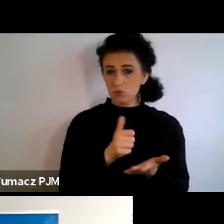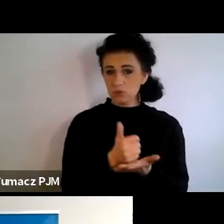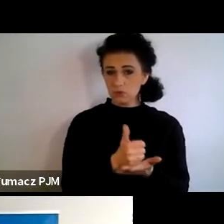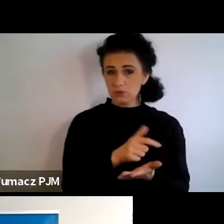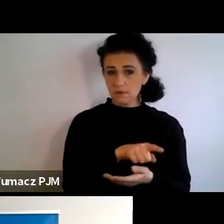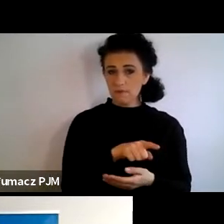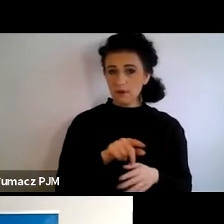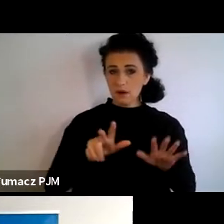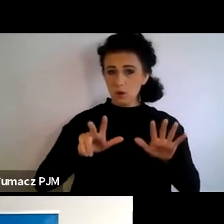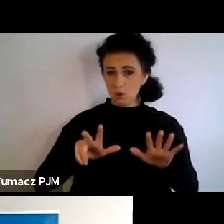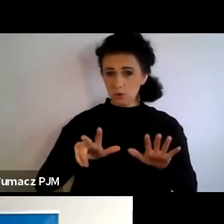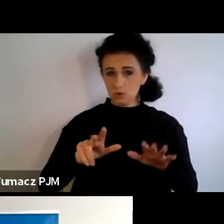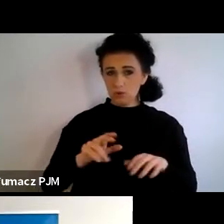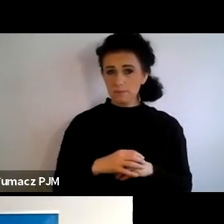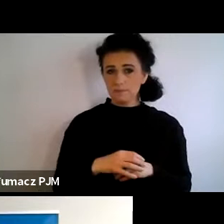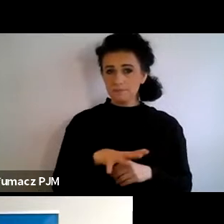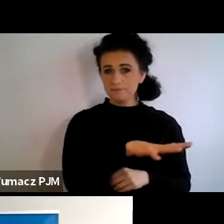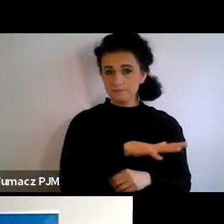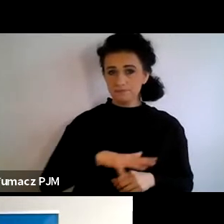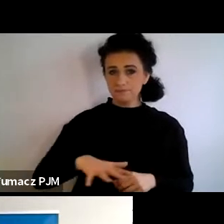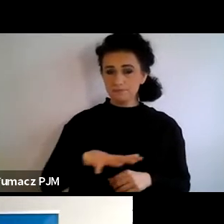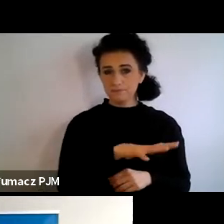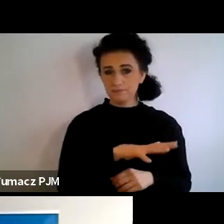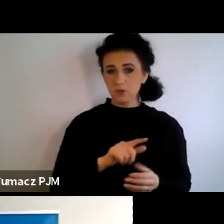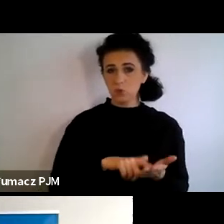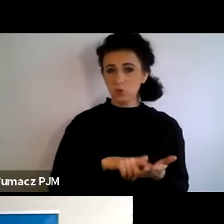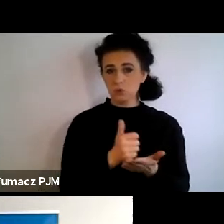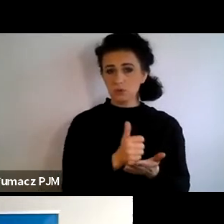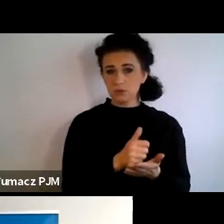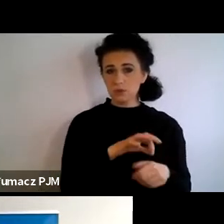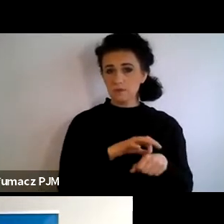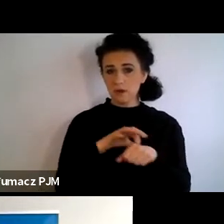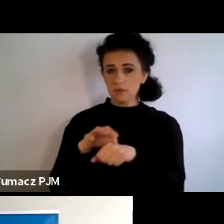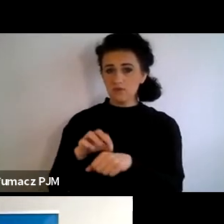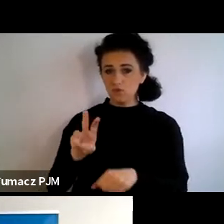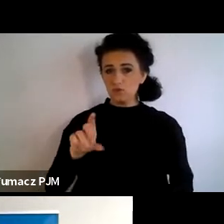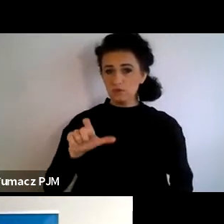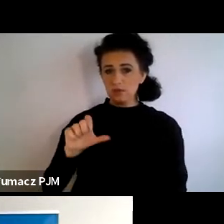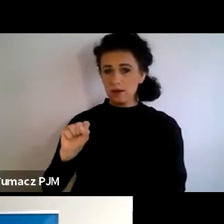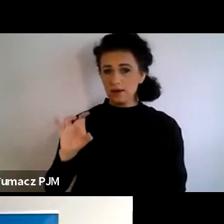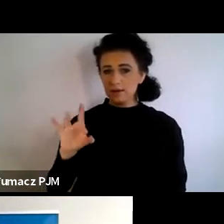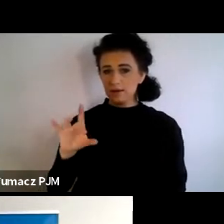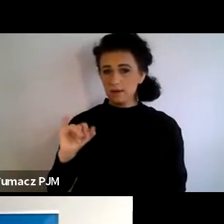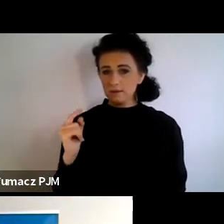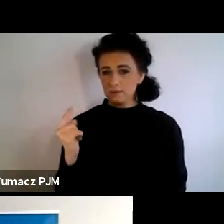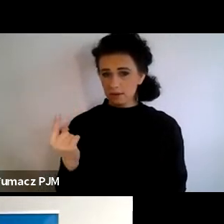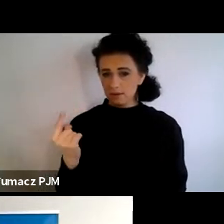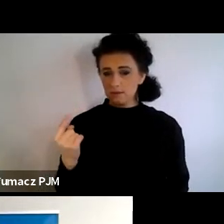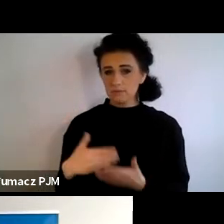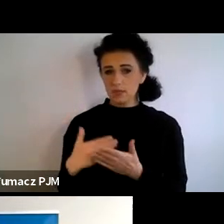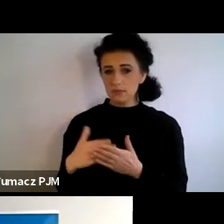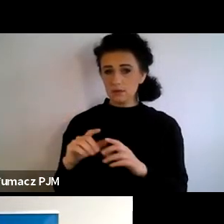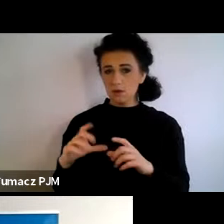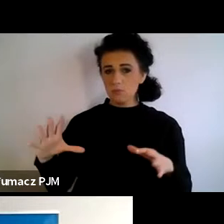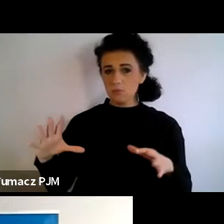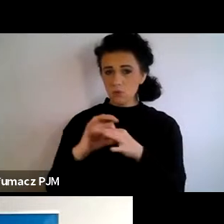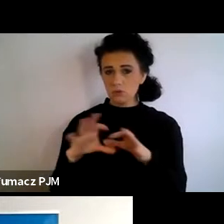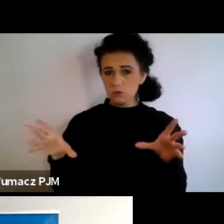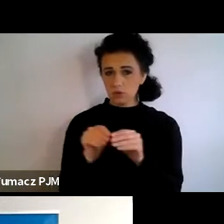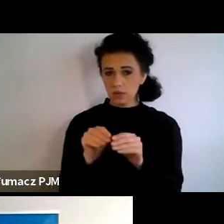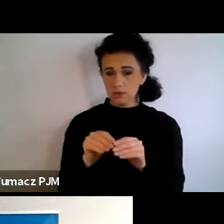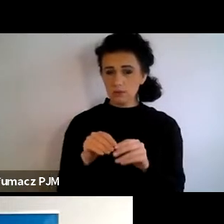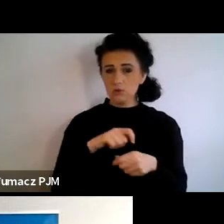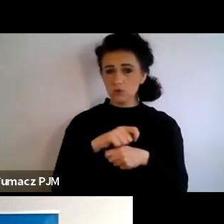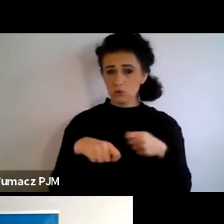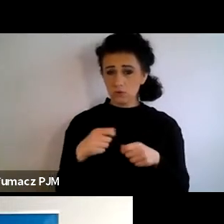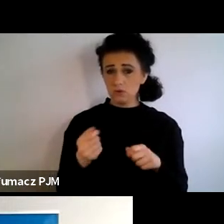508, która w całości zaimplementowała WCAG 2.1 i jak gdyby to rozwiązanie jest